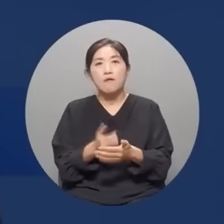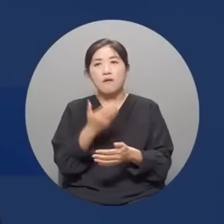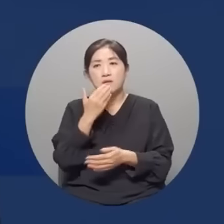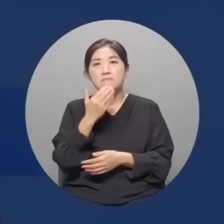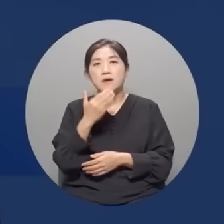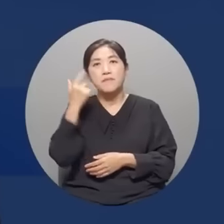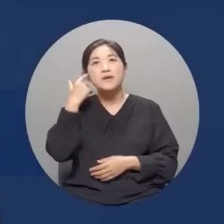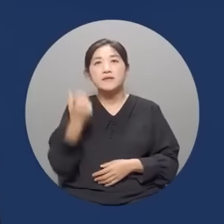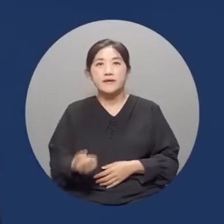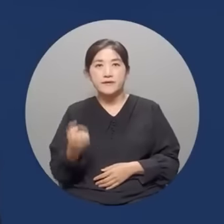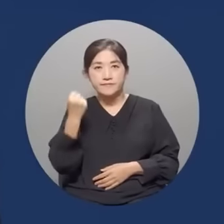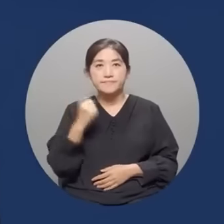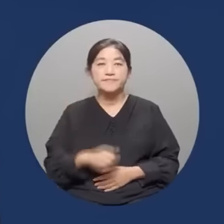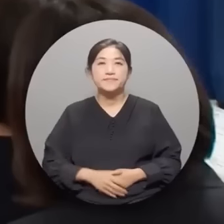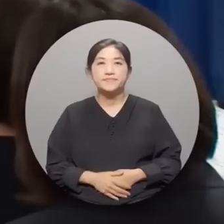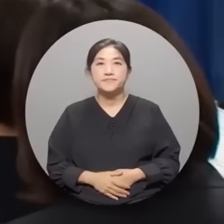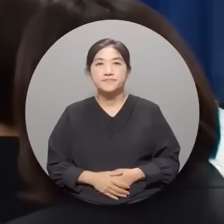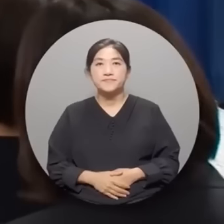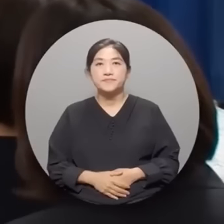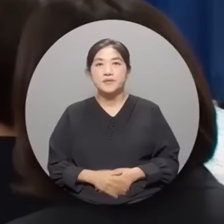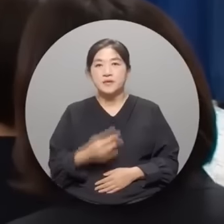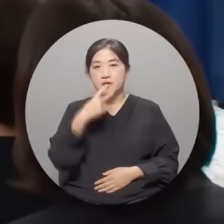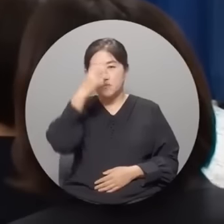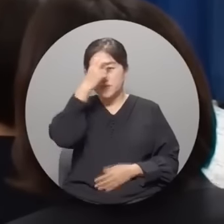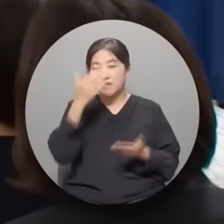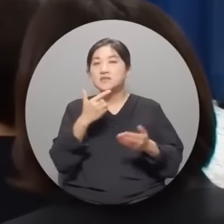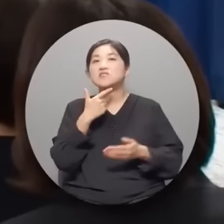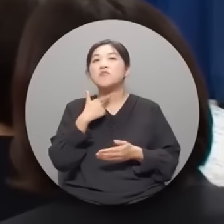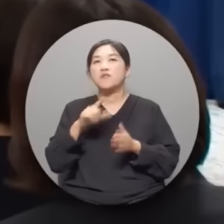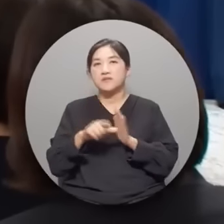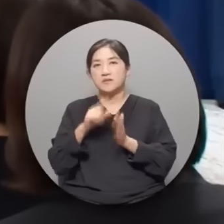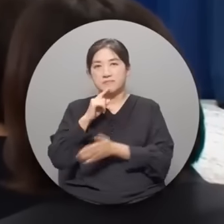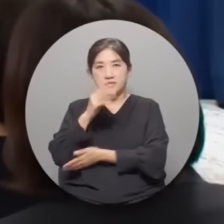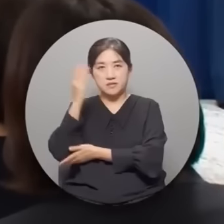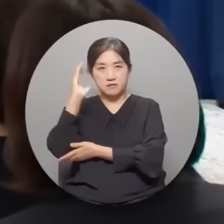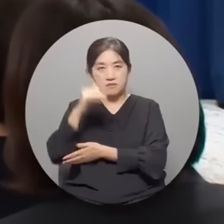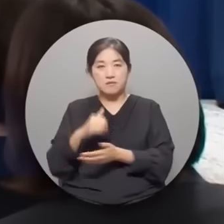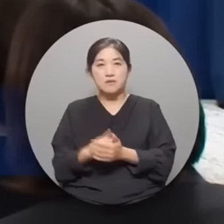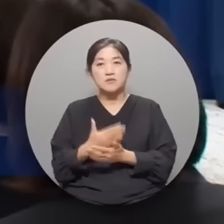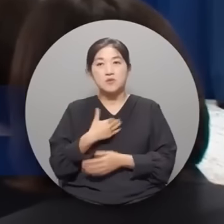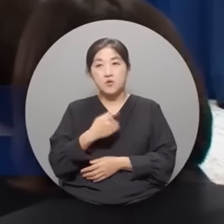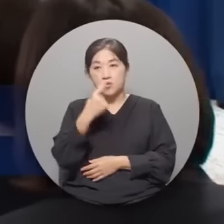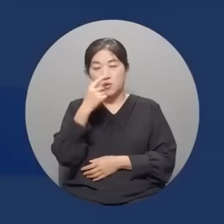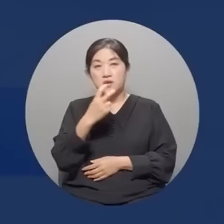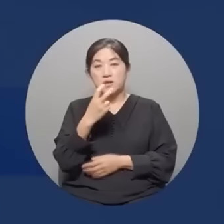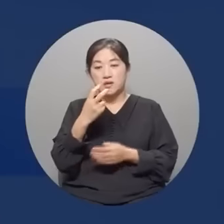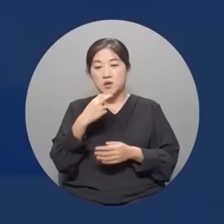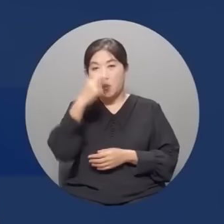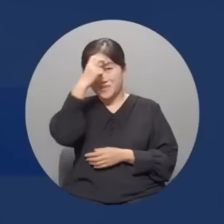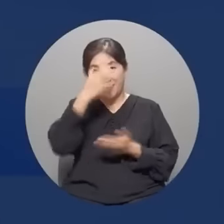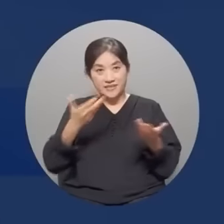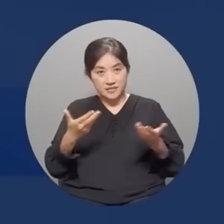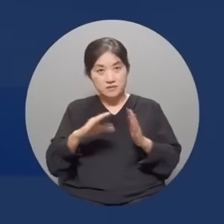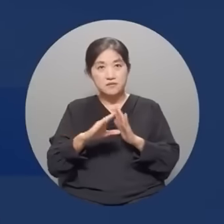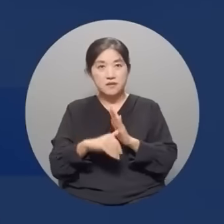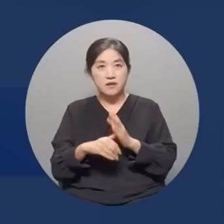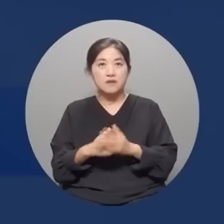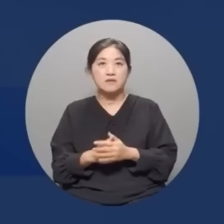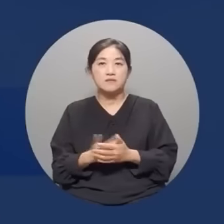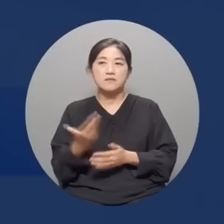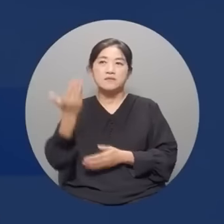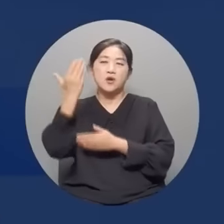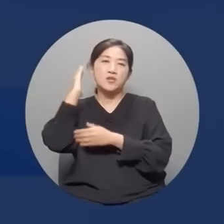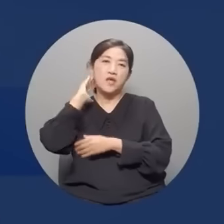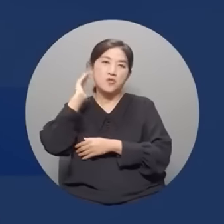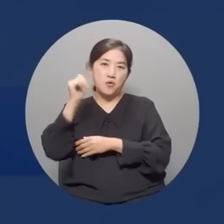거라고 생각합니다 검사시절 얘기도 꺼냈습니다 저도 검사 시절에